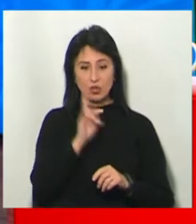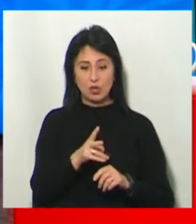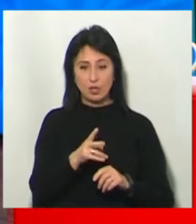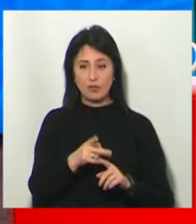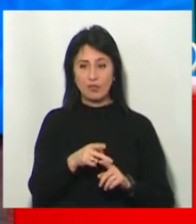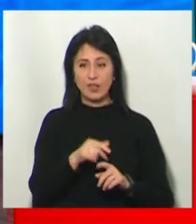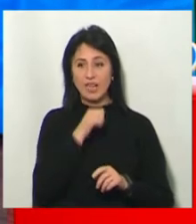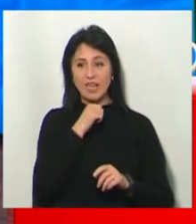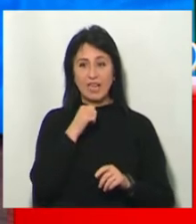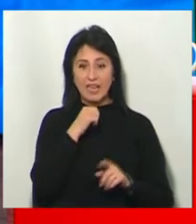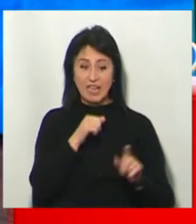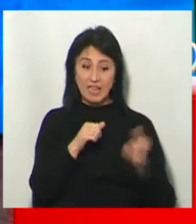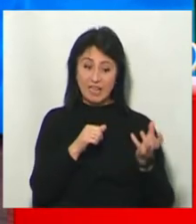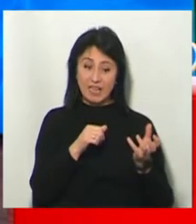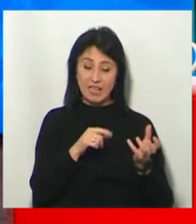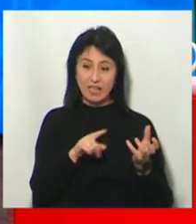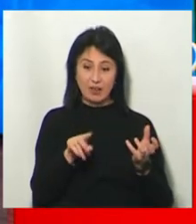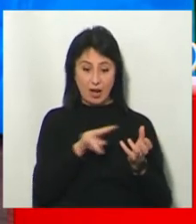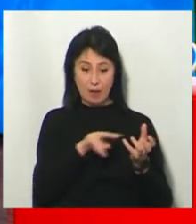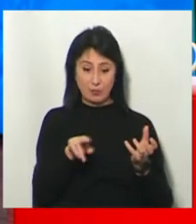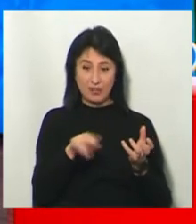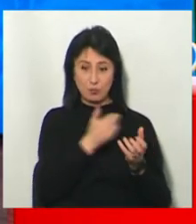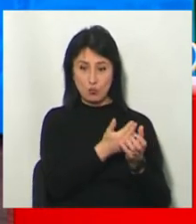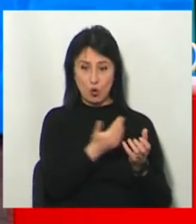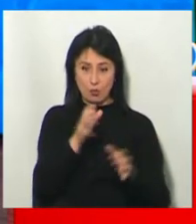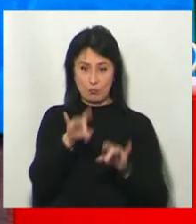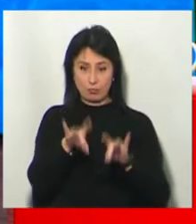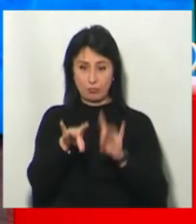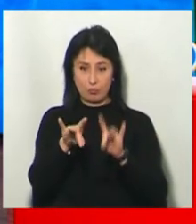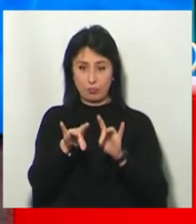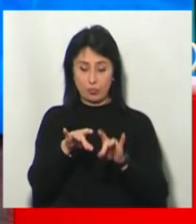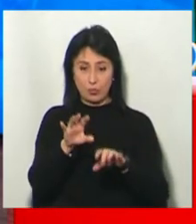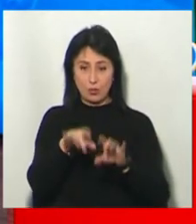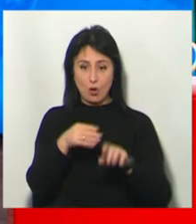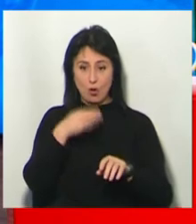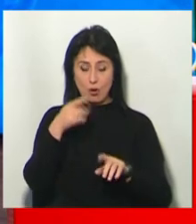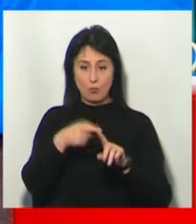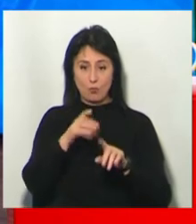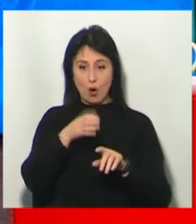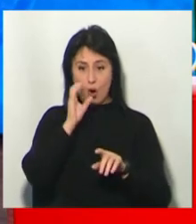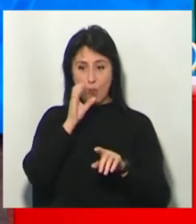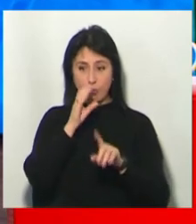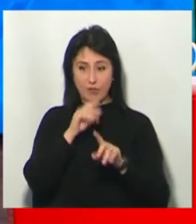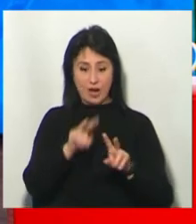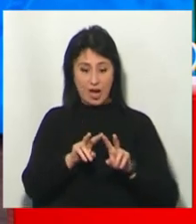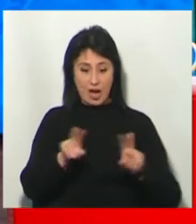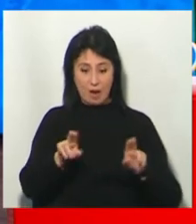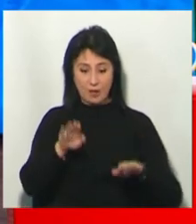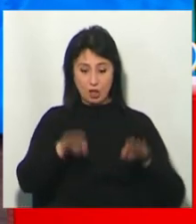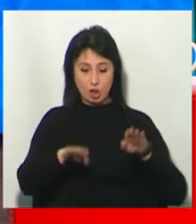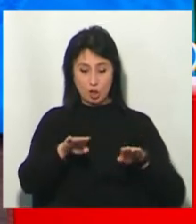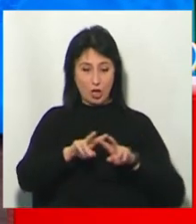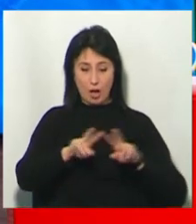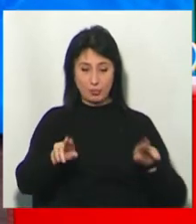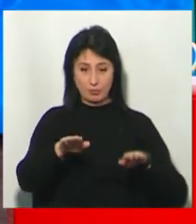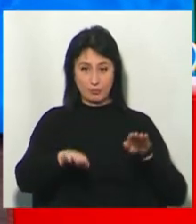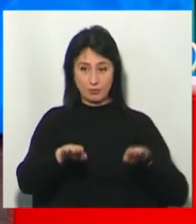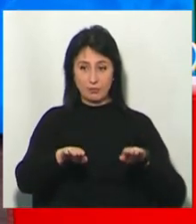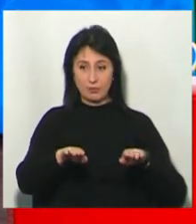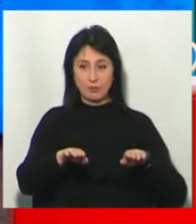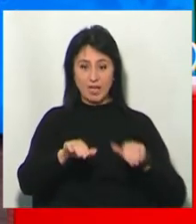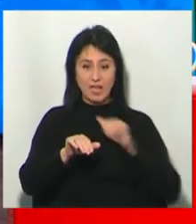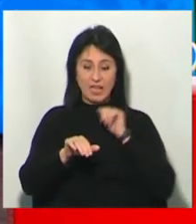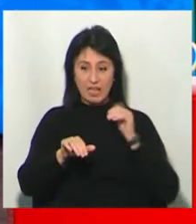წვენები და ხილი საკუთრივ იმავე დასახელების ხილი თუ შევადარებთ ამას ერთმანეთს ერთსა და იმავე წონის პროდუქტის